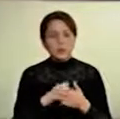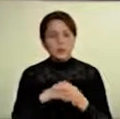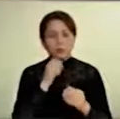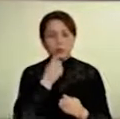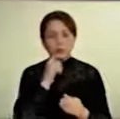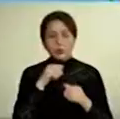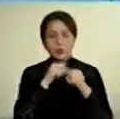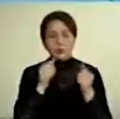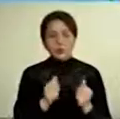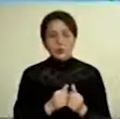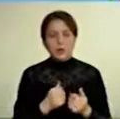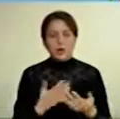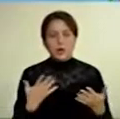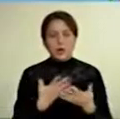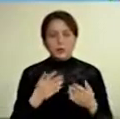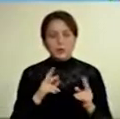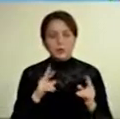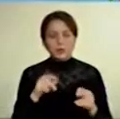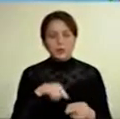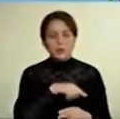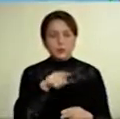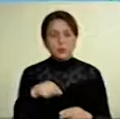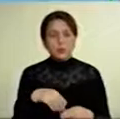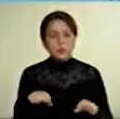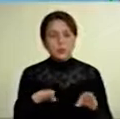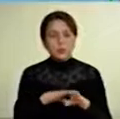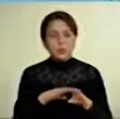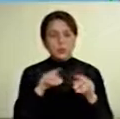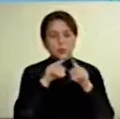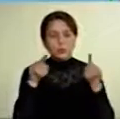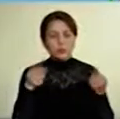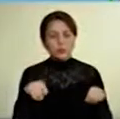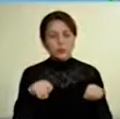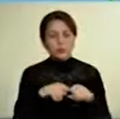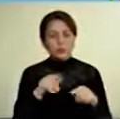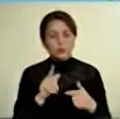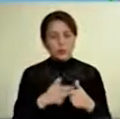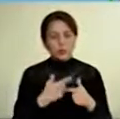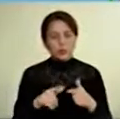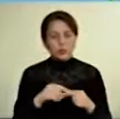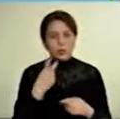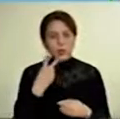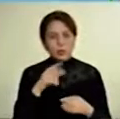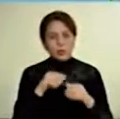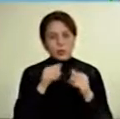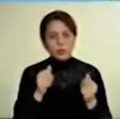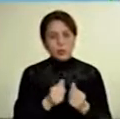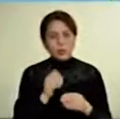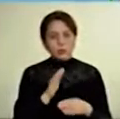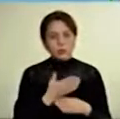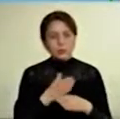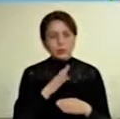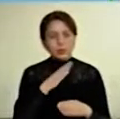shakllar? Chunki qaysidir kesma ularni teng to'g'ri to'rtburchaklarga yoki bo'lmasa ikkita shakllarga